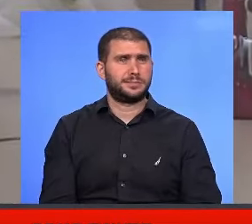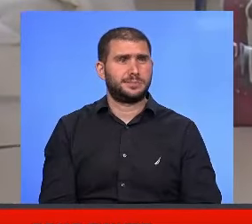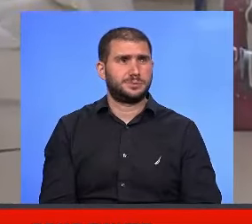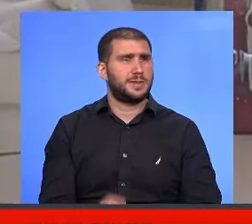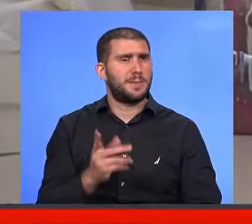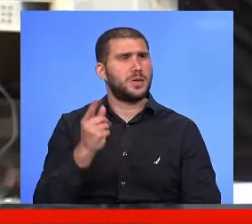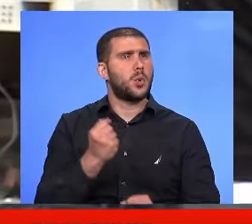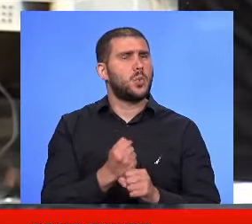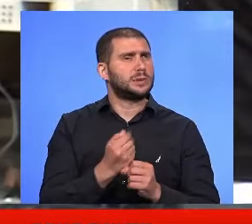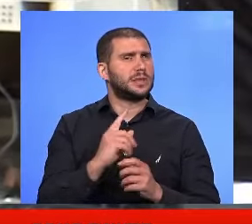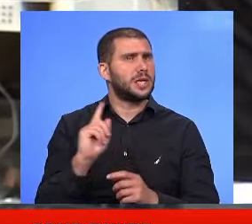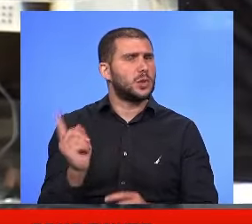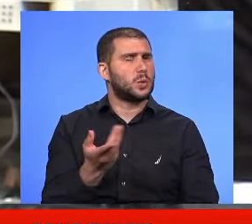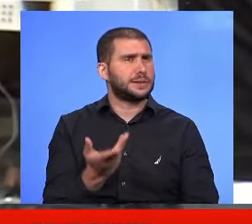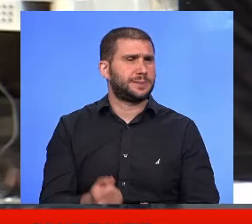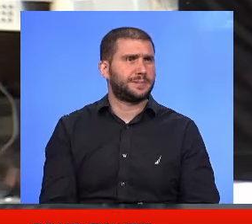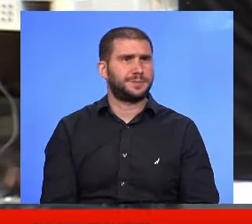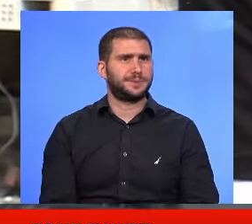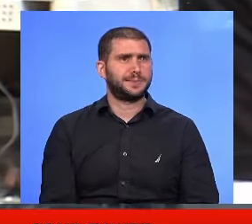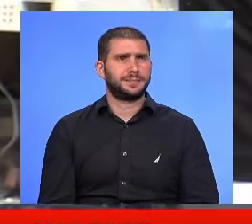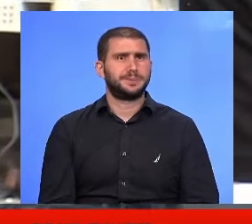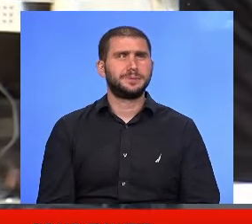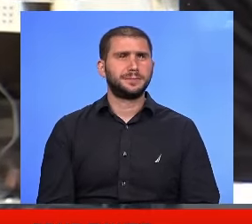ולמה אתה עושה את זה? את כל זה?